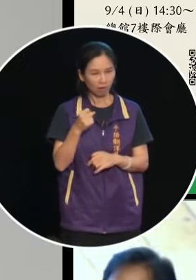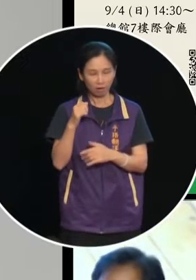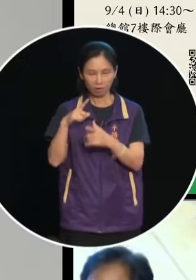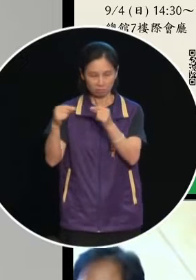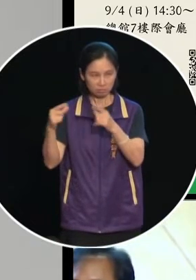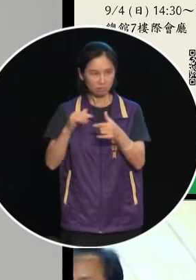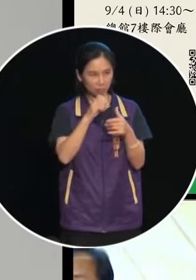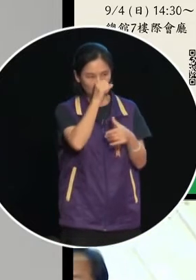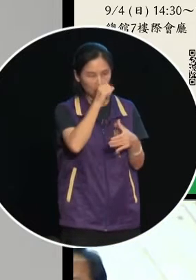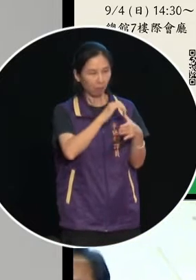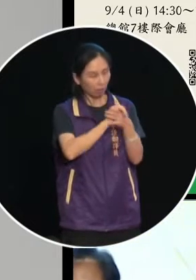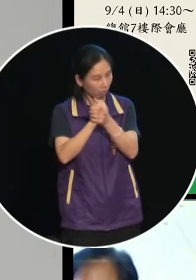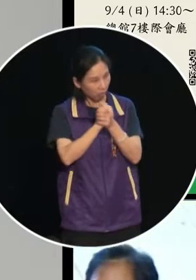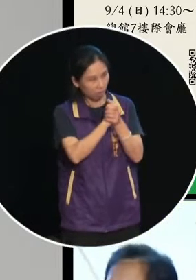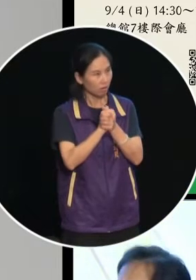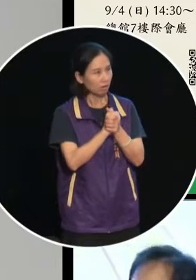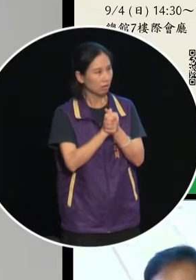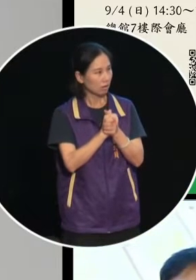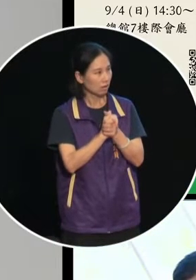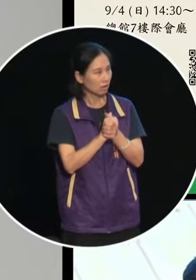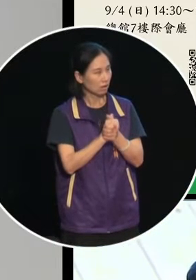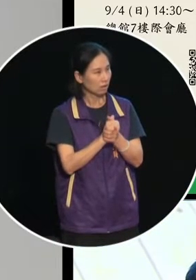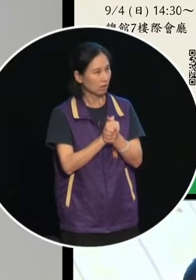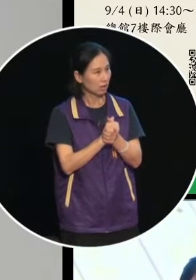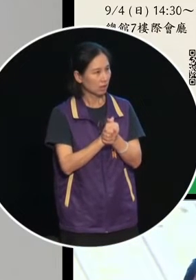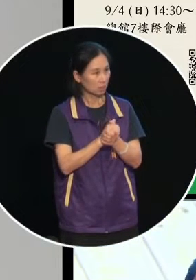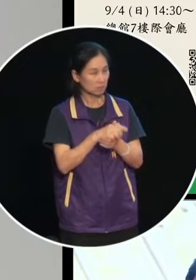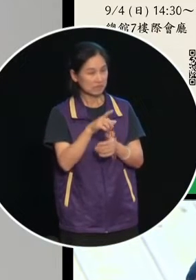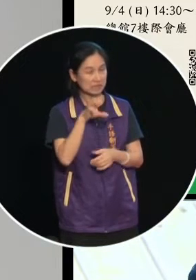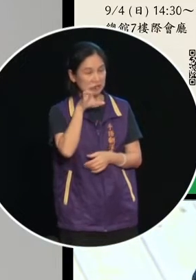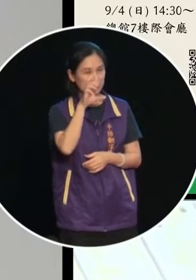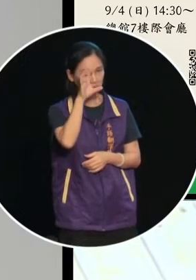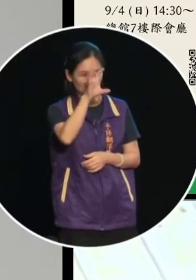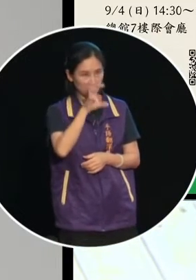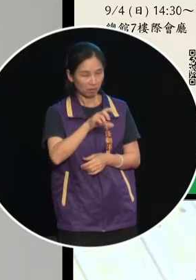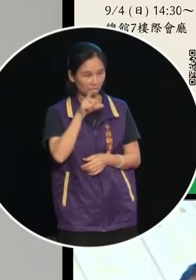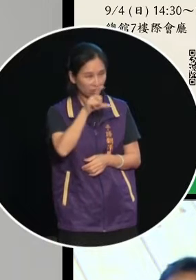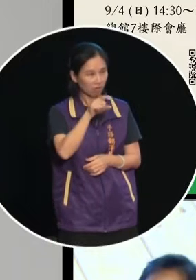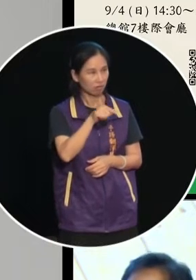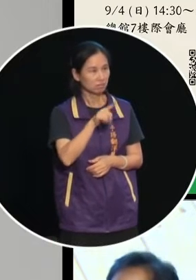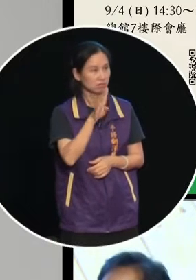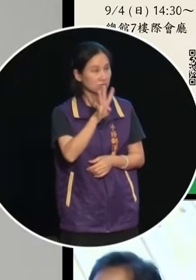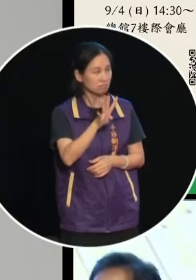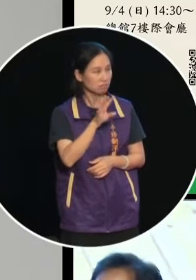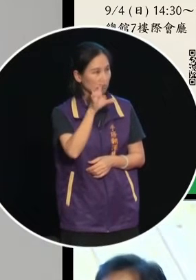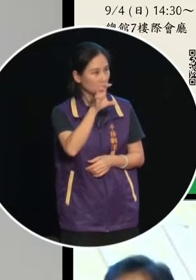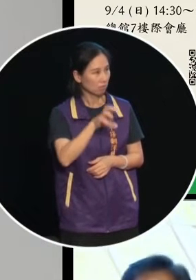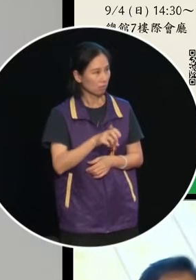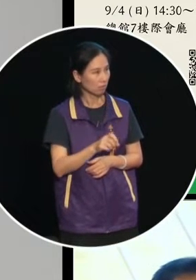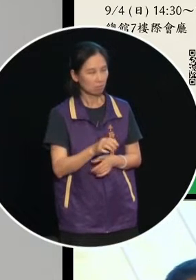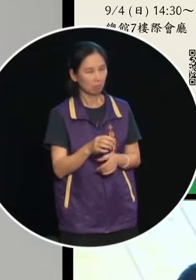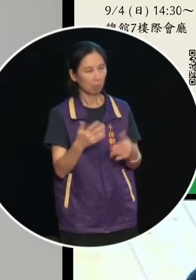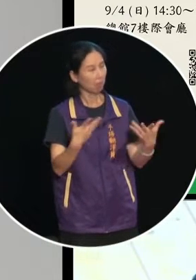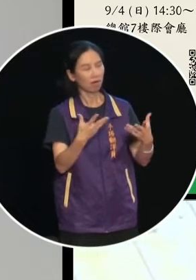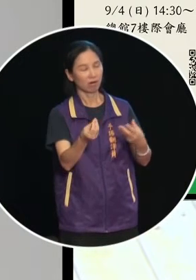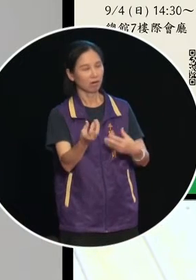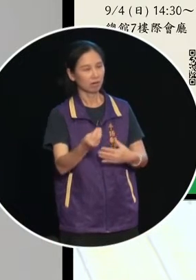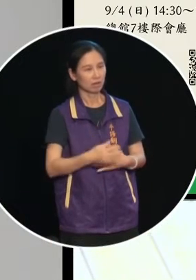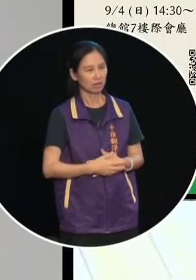日台友好这四个字是现在每个人都讲台日友好，完全没有什么问题，而且每个人都可以